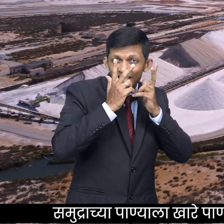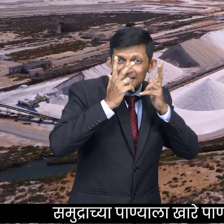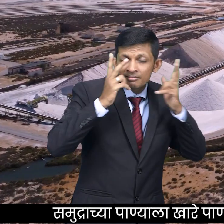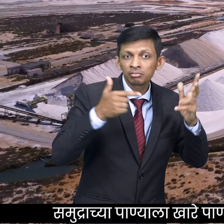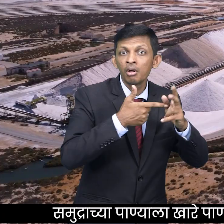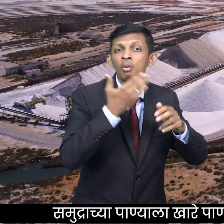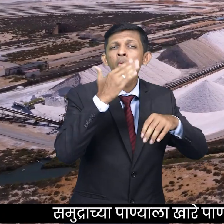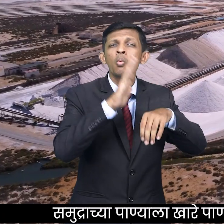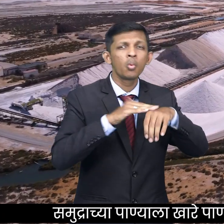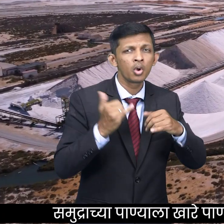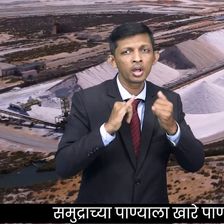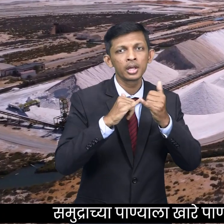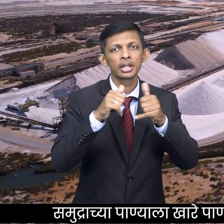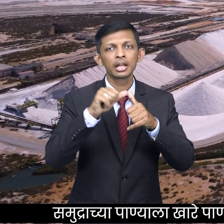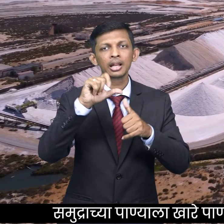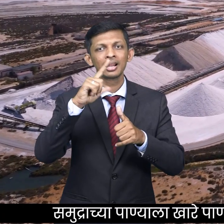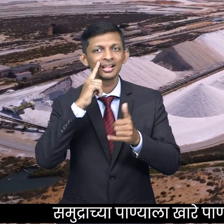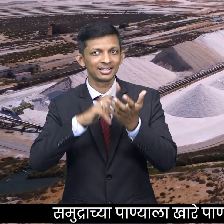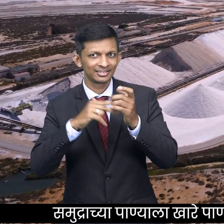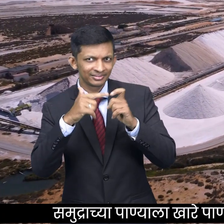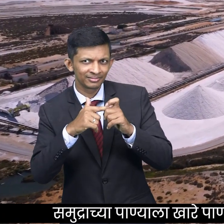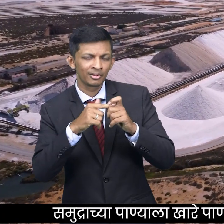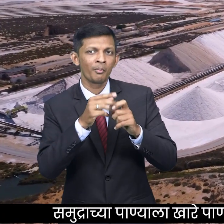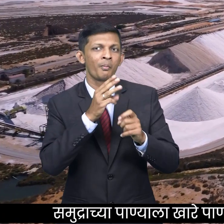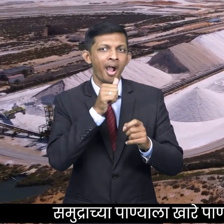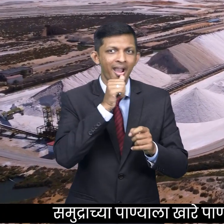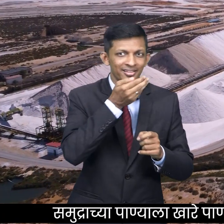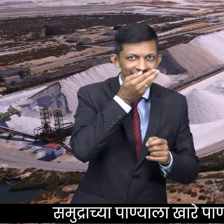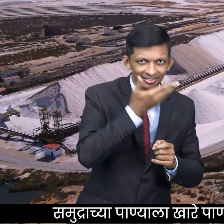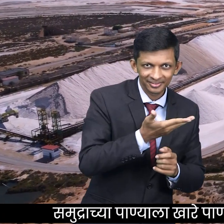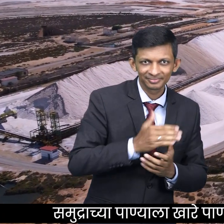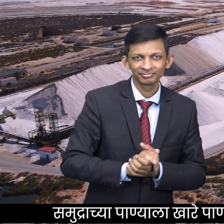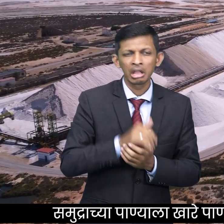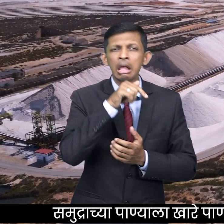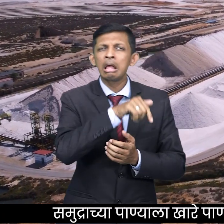समुद्राच्या पाण्याला खारे पाणी म्हणतात कारण त्यात मिठाचे प्रमाण जास्त असते.